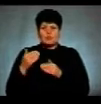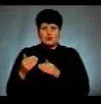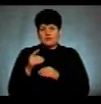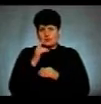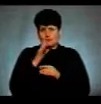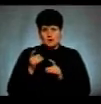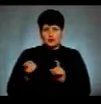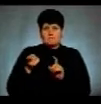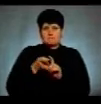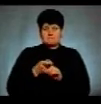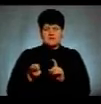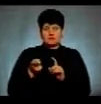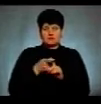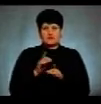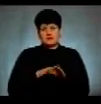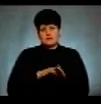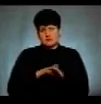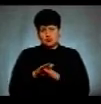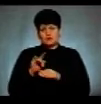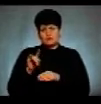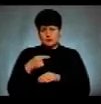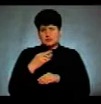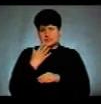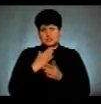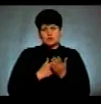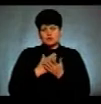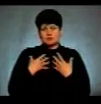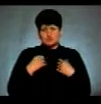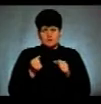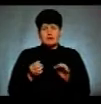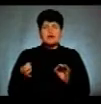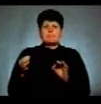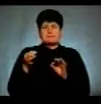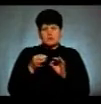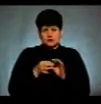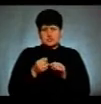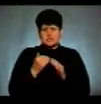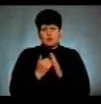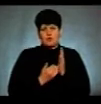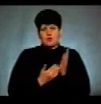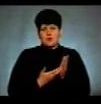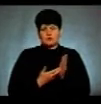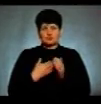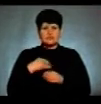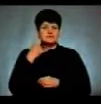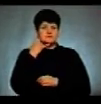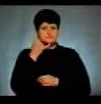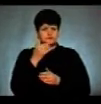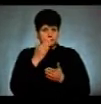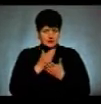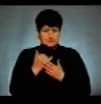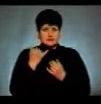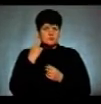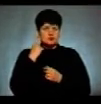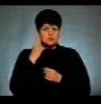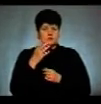непогано підключаються. Вони виконують вимоги Національної служби здоров'я і підключаються до програми. В нас є телефонний дзвінок, ми зараз